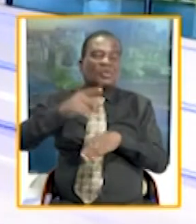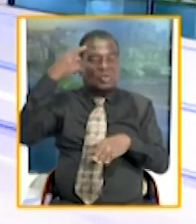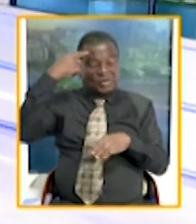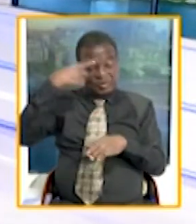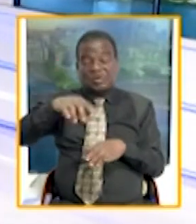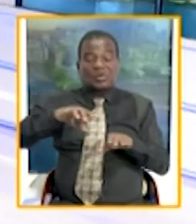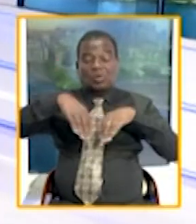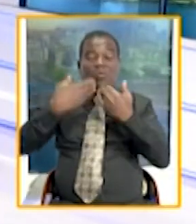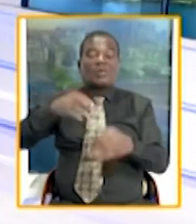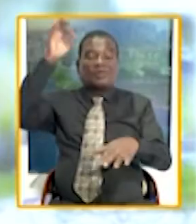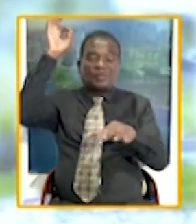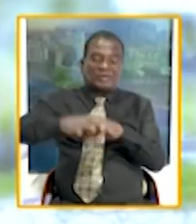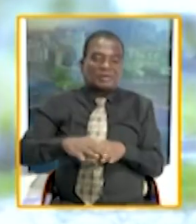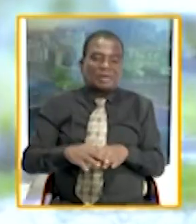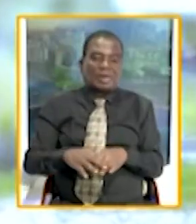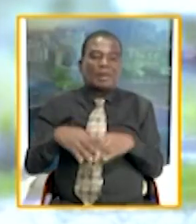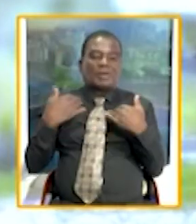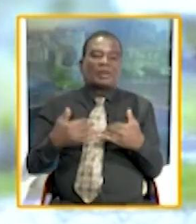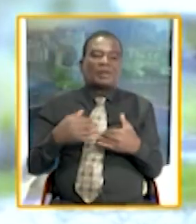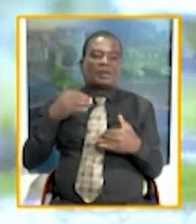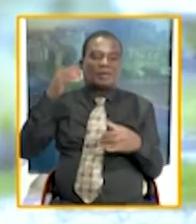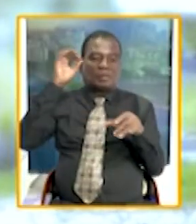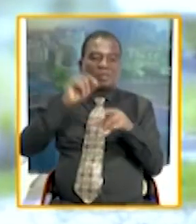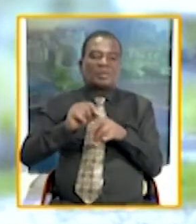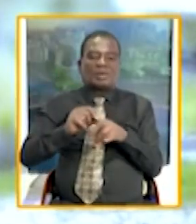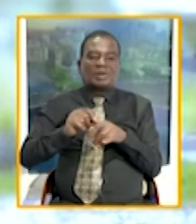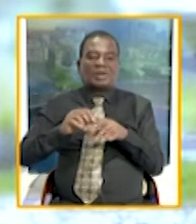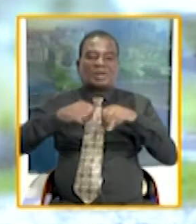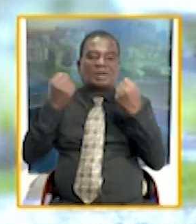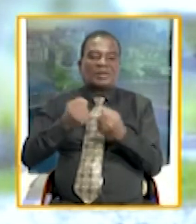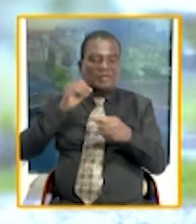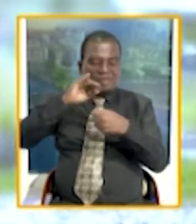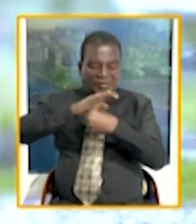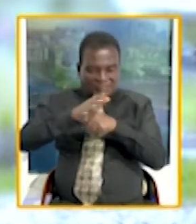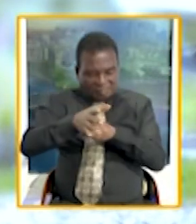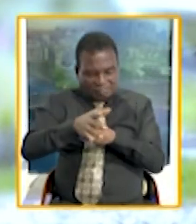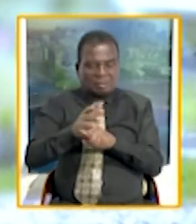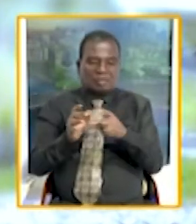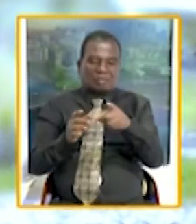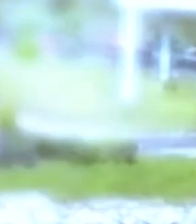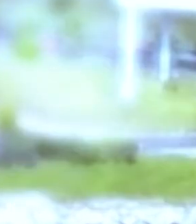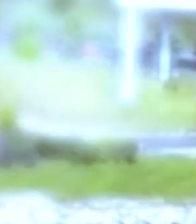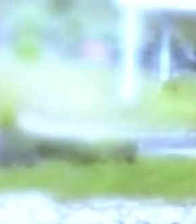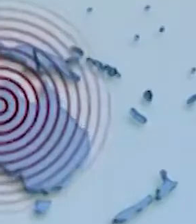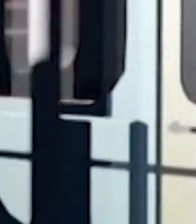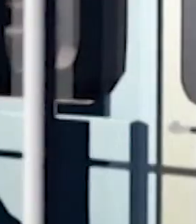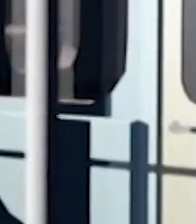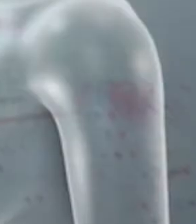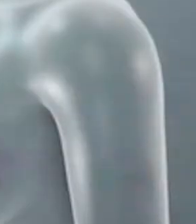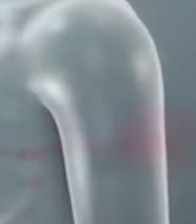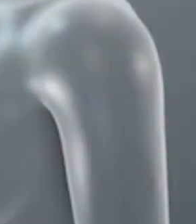mode opératoire du vote. On fait à présent le point de la situation de la COVID-19 au 4 mars 2021.